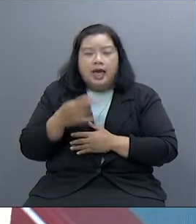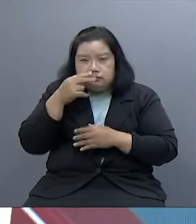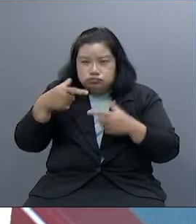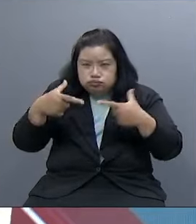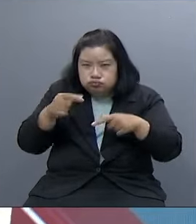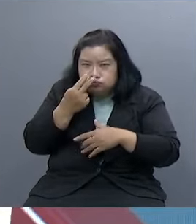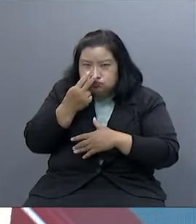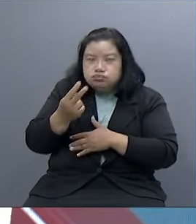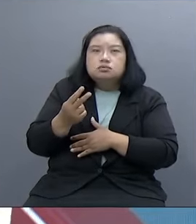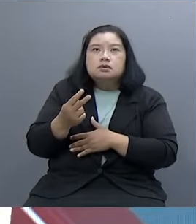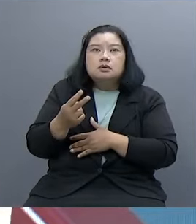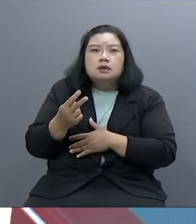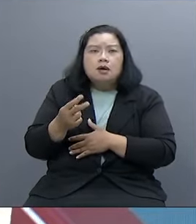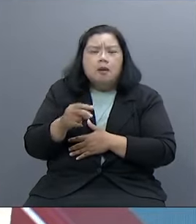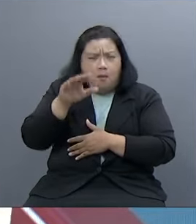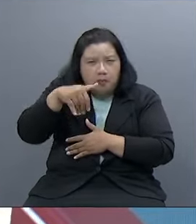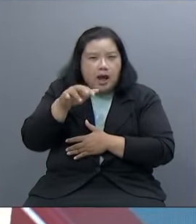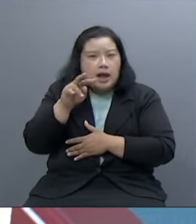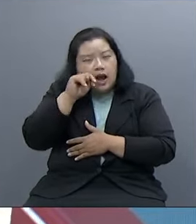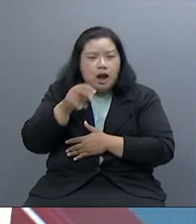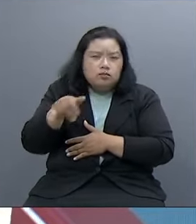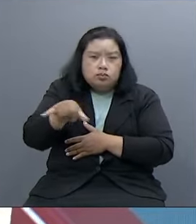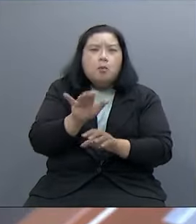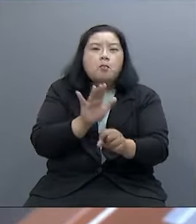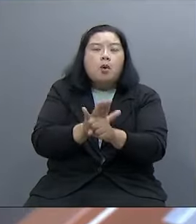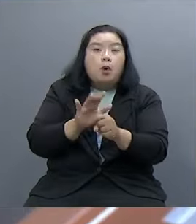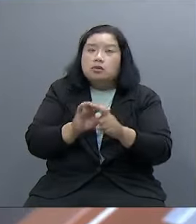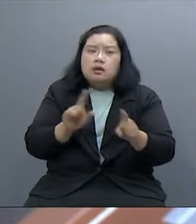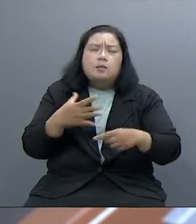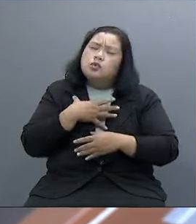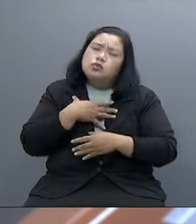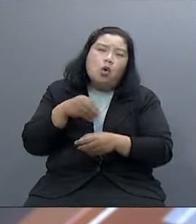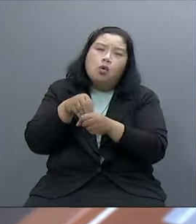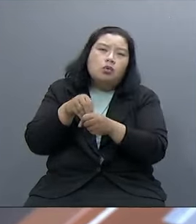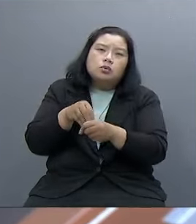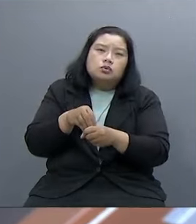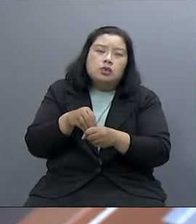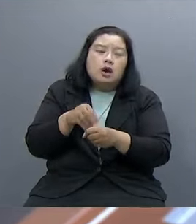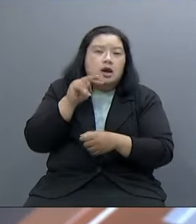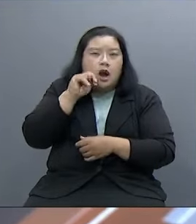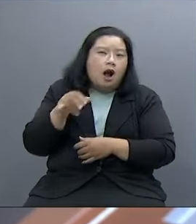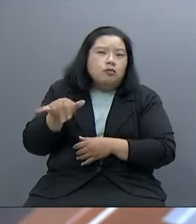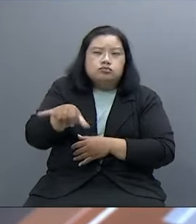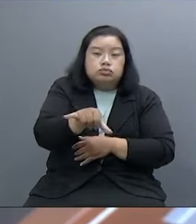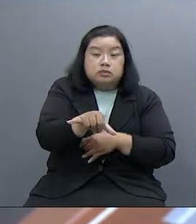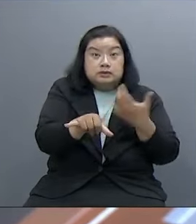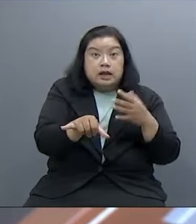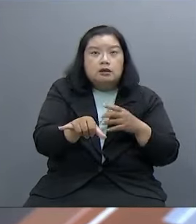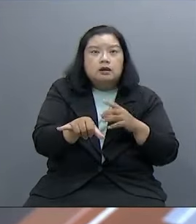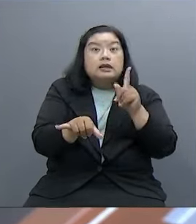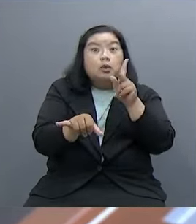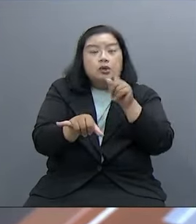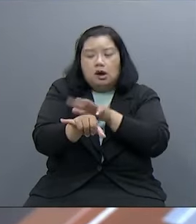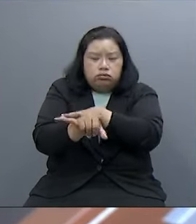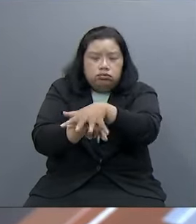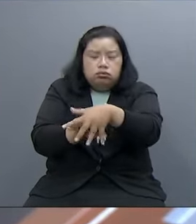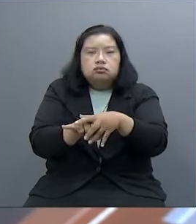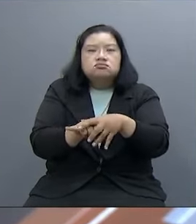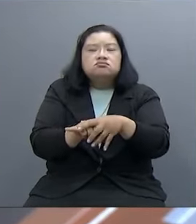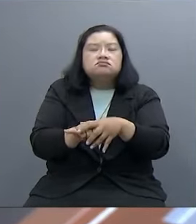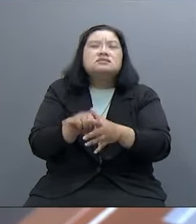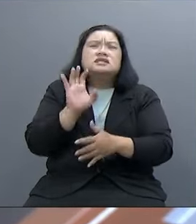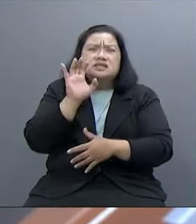ควานบอกว่าไม่ยอมขึ้น น้องชอบไงคือช้างก็เป็นสัตว์ที่แบบอยู่กับน้ำชอบว่ายน้ำชอบแช่น้ำอยู่แล้วอะเนาะ แ